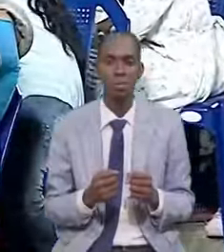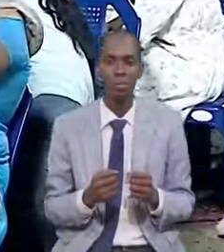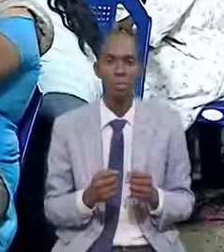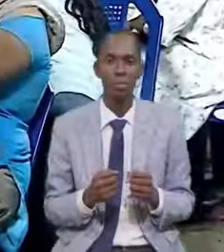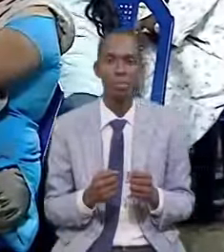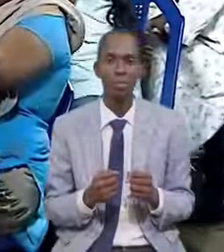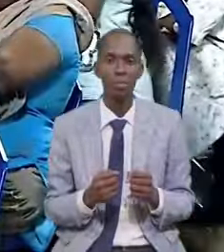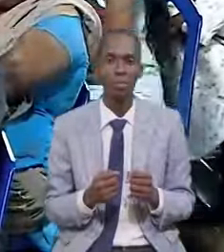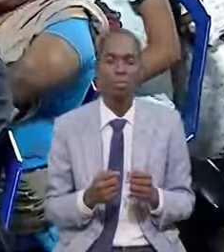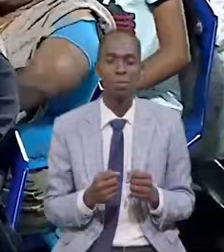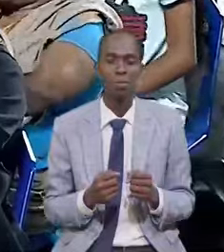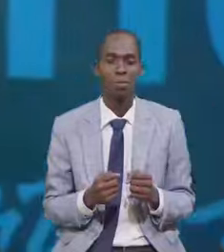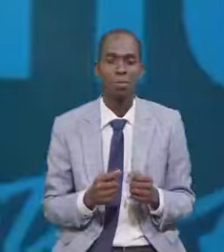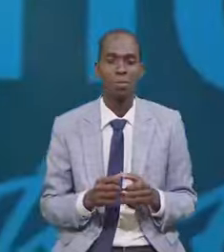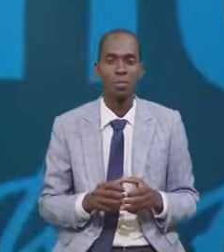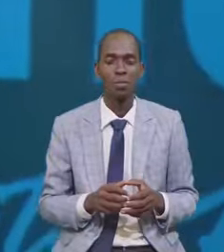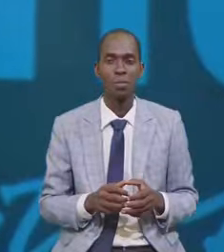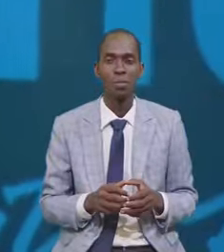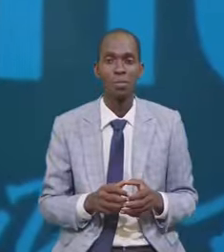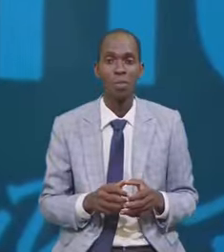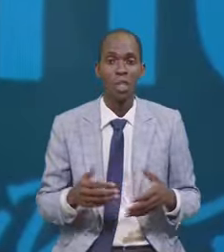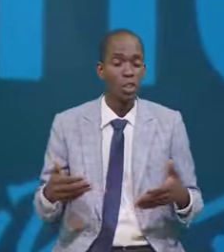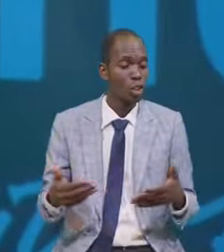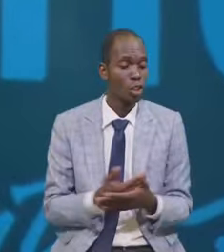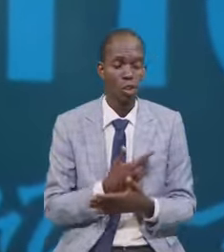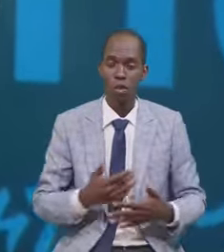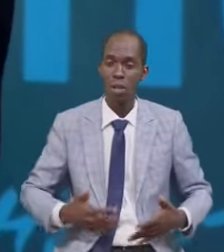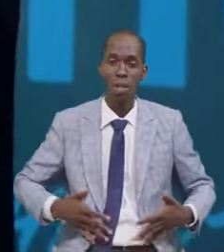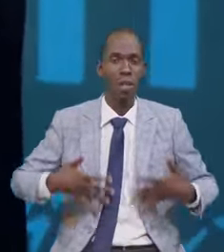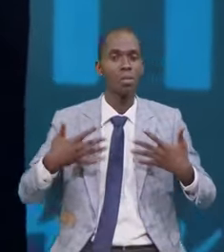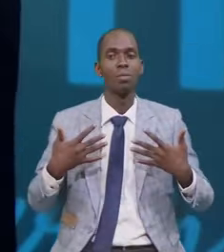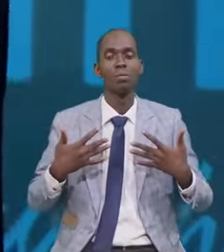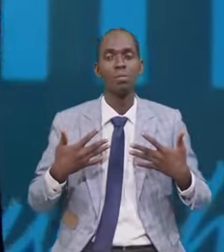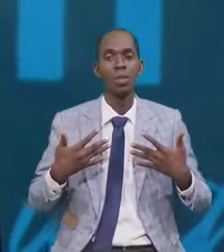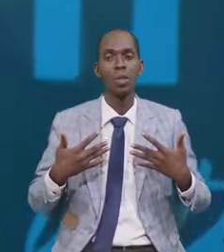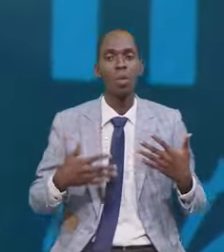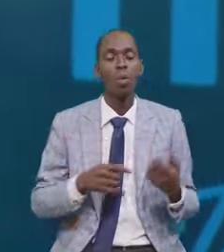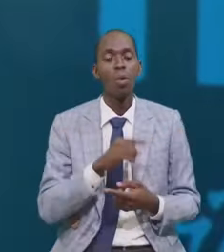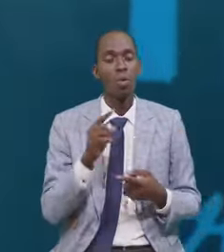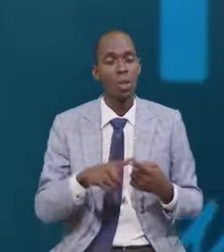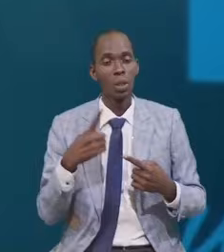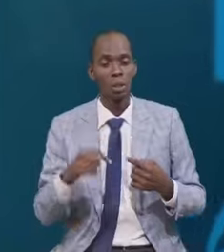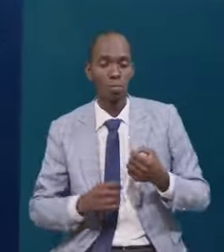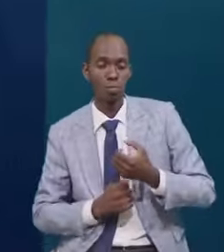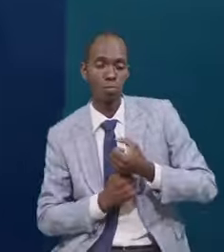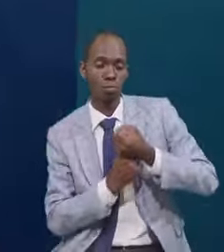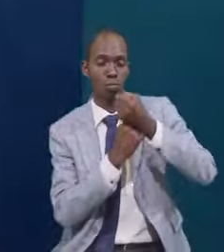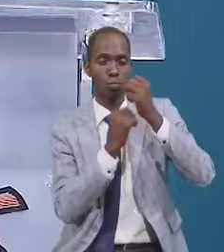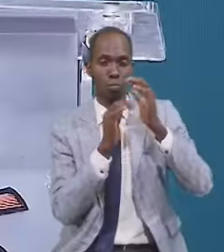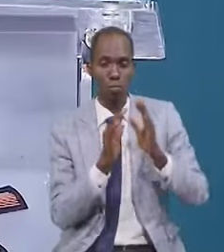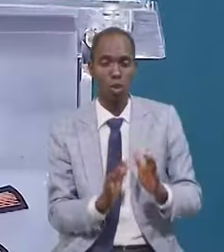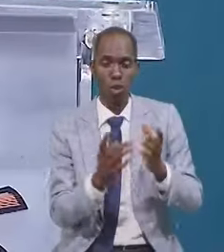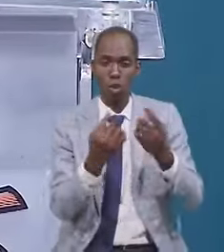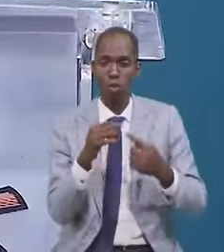veipu chuche nootanamaina jeevitham, new life, nootana jeevitham. When the advocate comes to you,